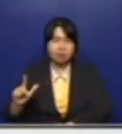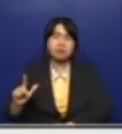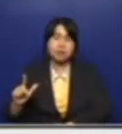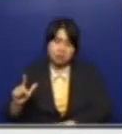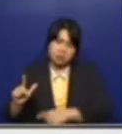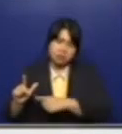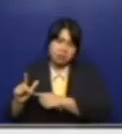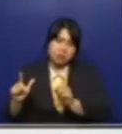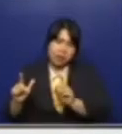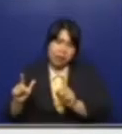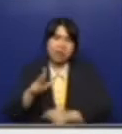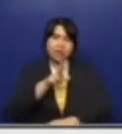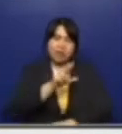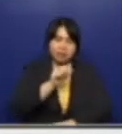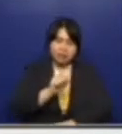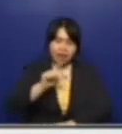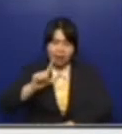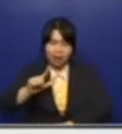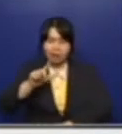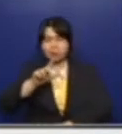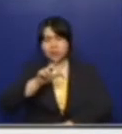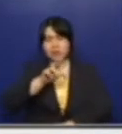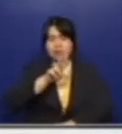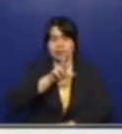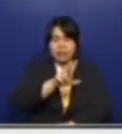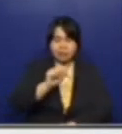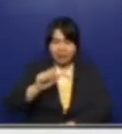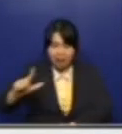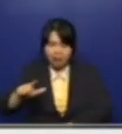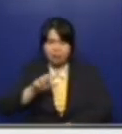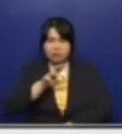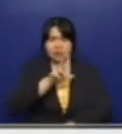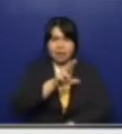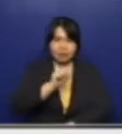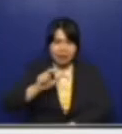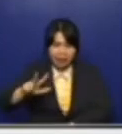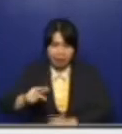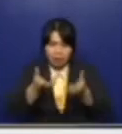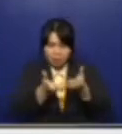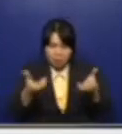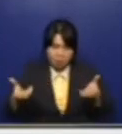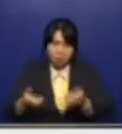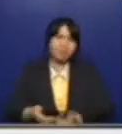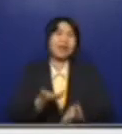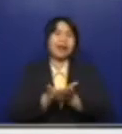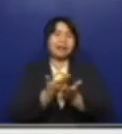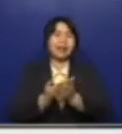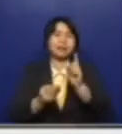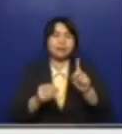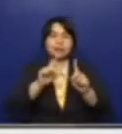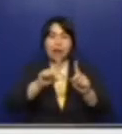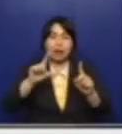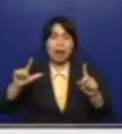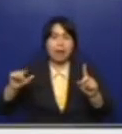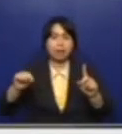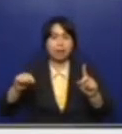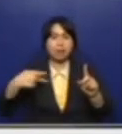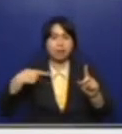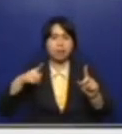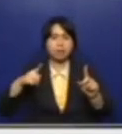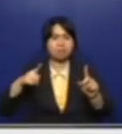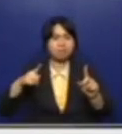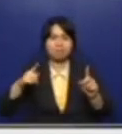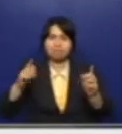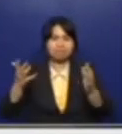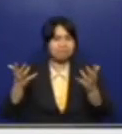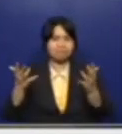300,000 ล้าน 300,000 ล้าน 300,000 ล้าน 3ก้อนเนี่ยสรุปแล้วเงิน1ล้านล้านเนี่ยไม่ได้เกิดประโยชน์อะไรเลย